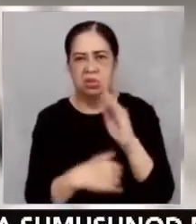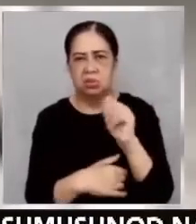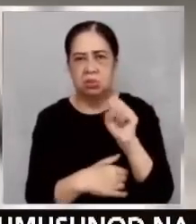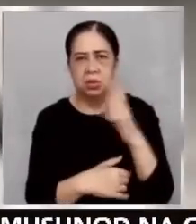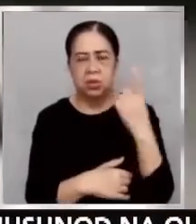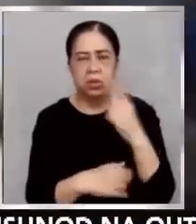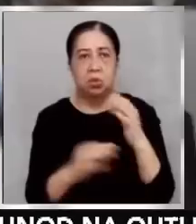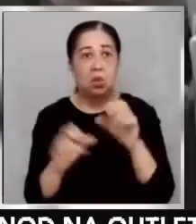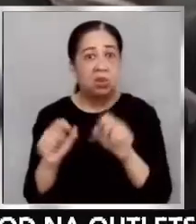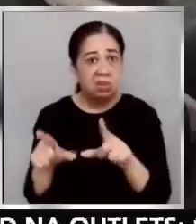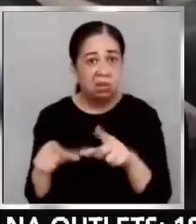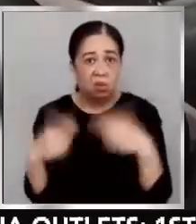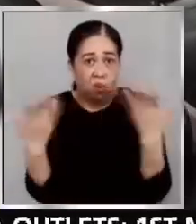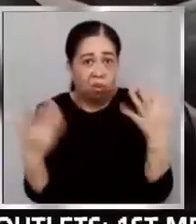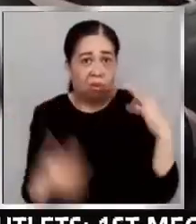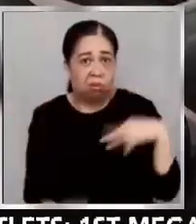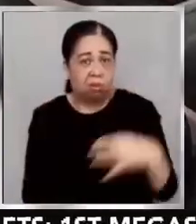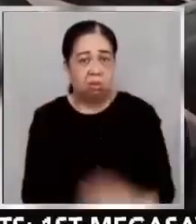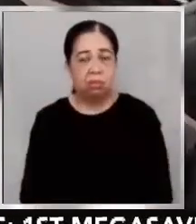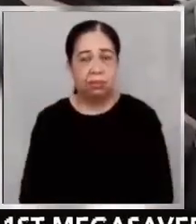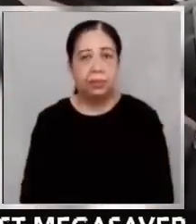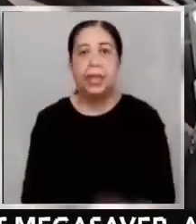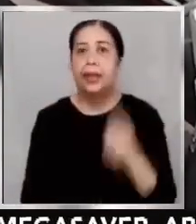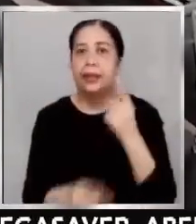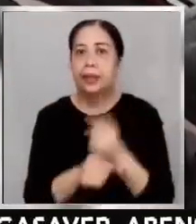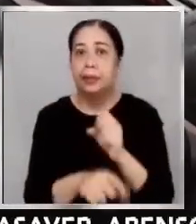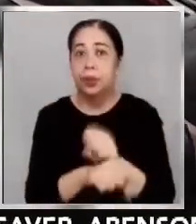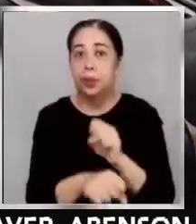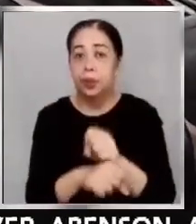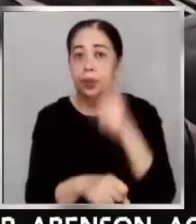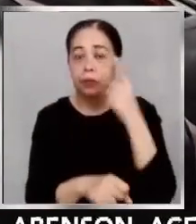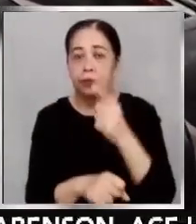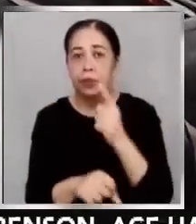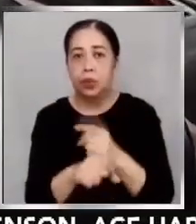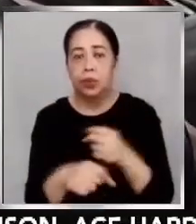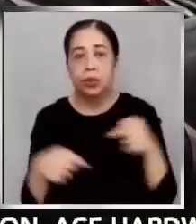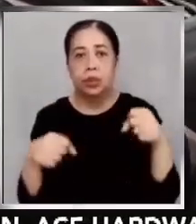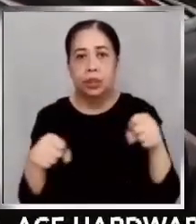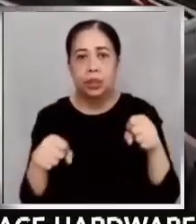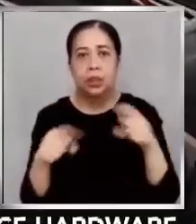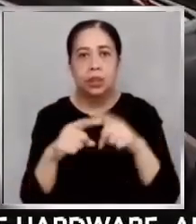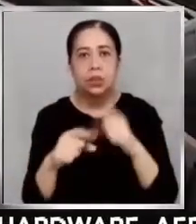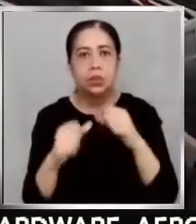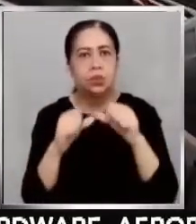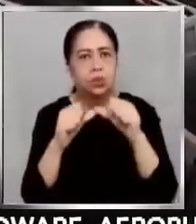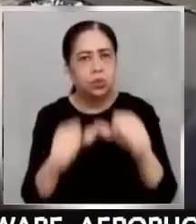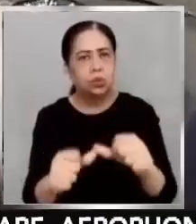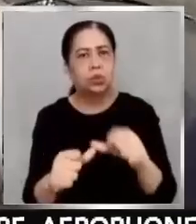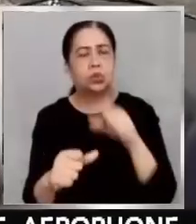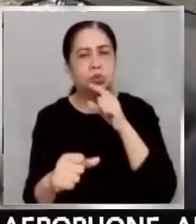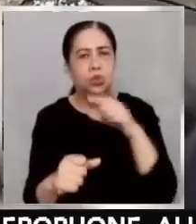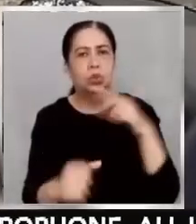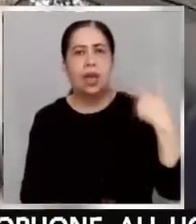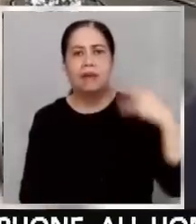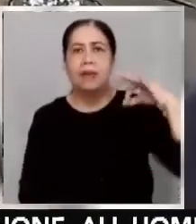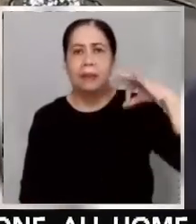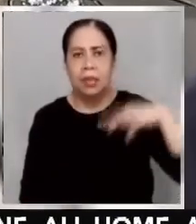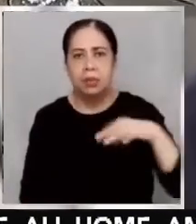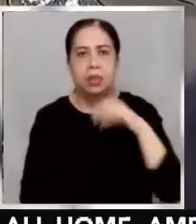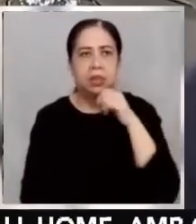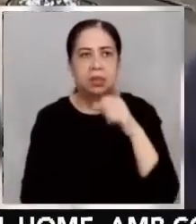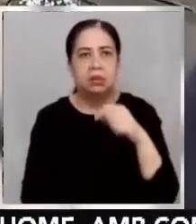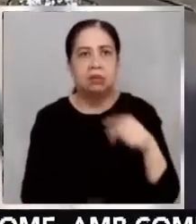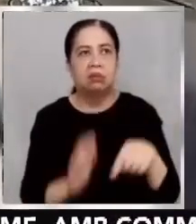wala ang kinta. Ang tamang employment daw para sa rider na si Vince, yung may kasiguruhan at benepisyo. Hindi yung isang click lang